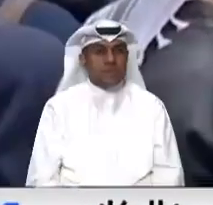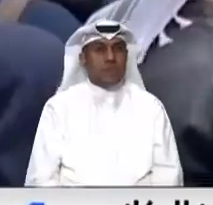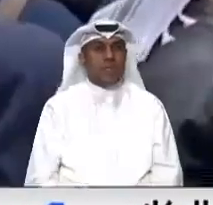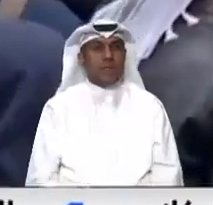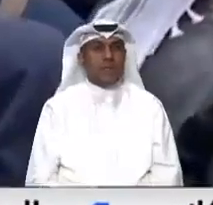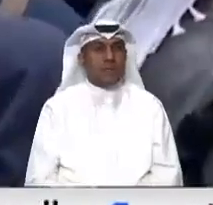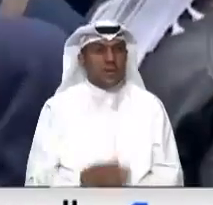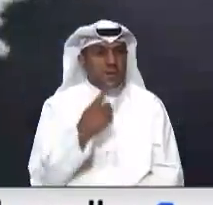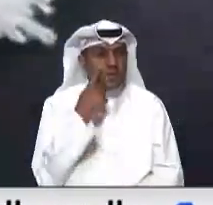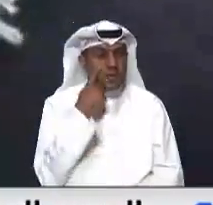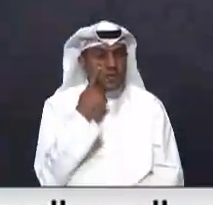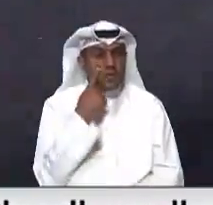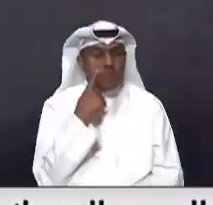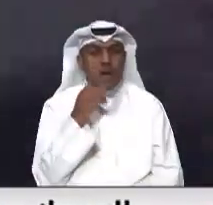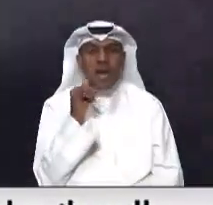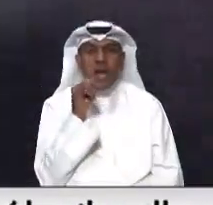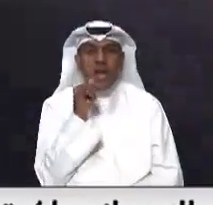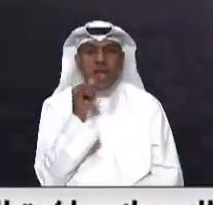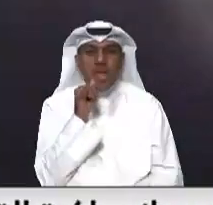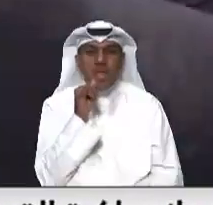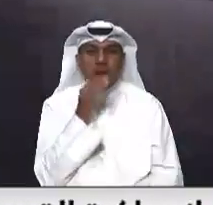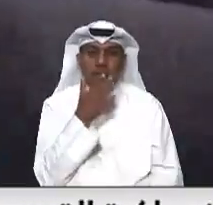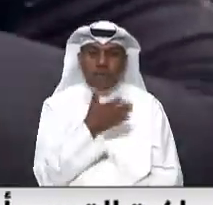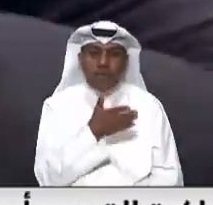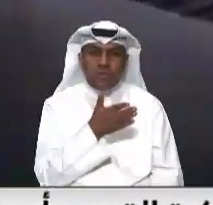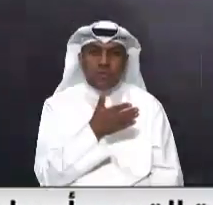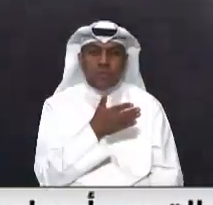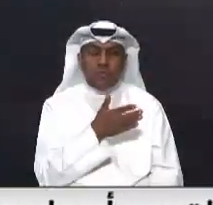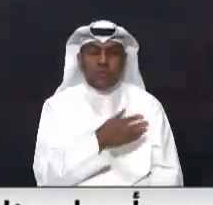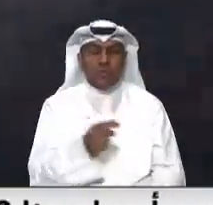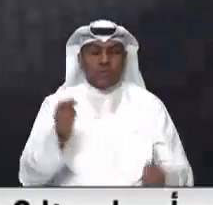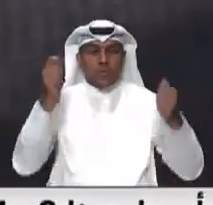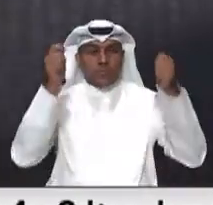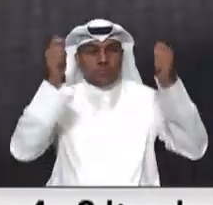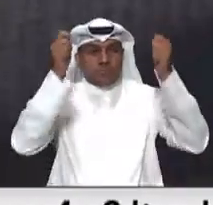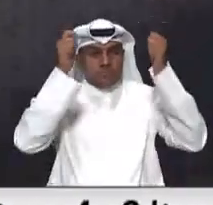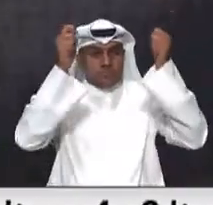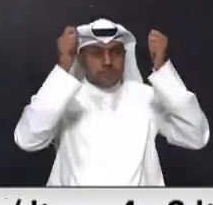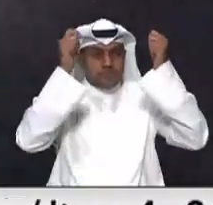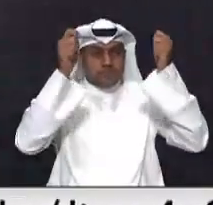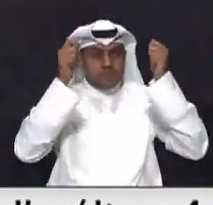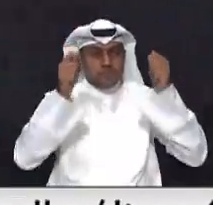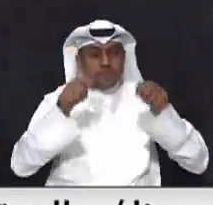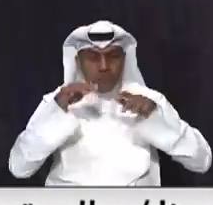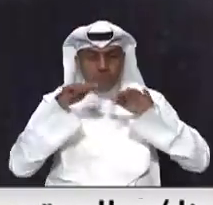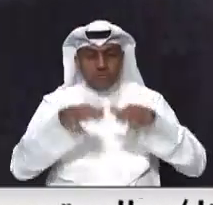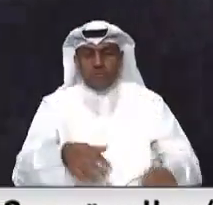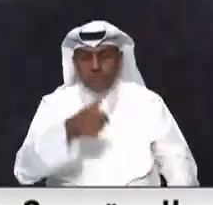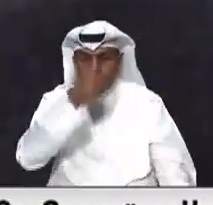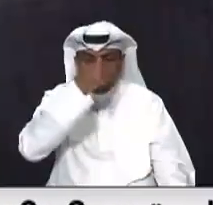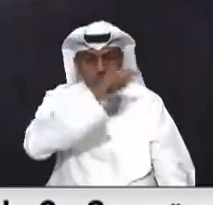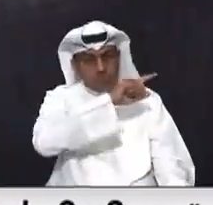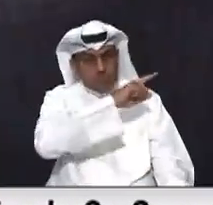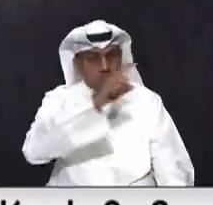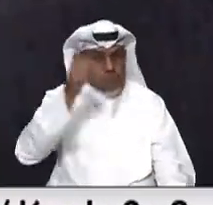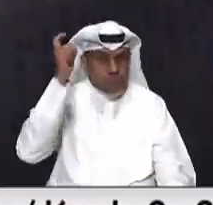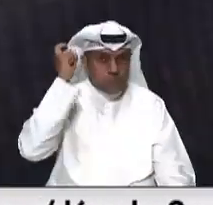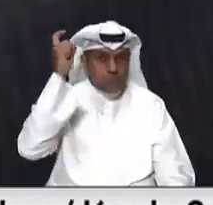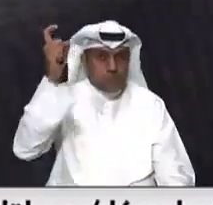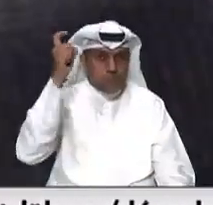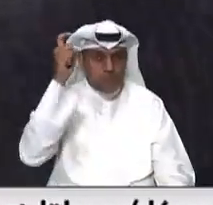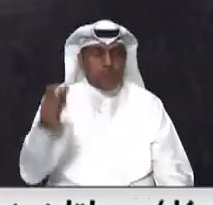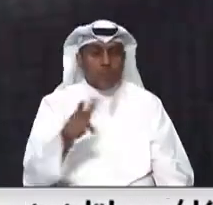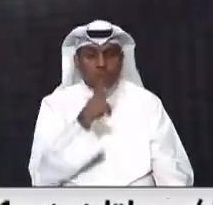العاصمة البريطانية شهدت مظاهرات حاشدة احتجاجا على جرائم الإبادة في غزة. وردد